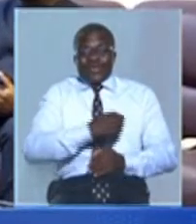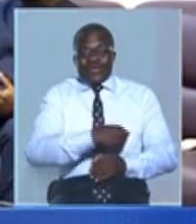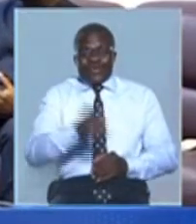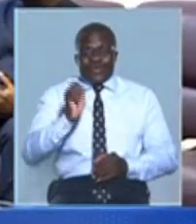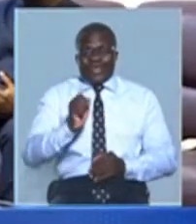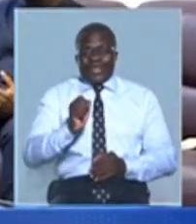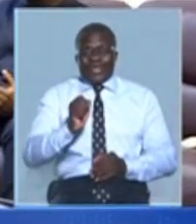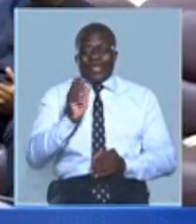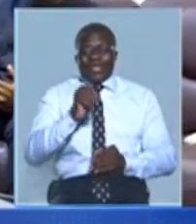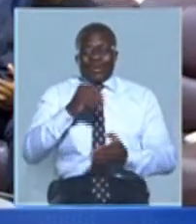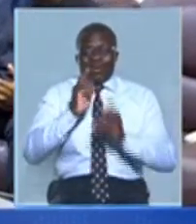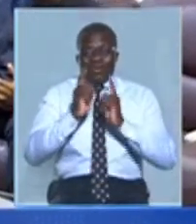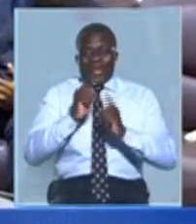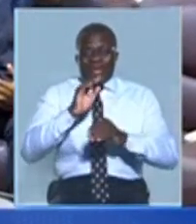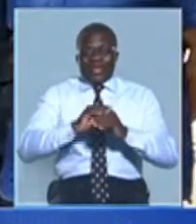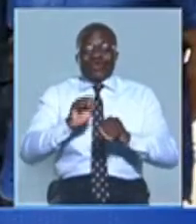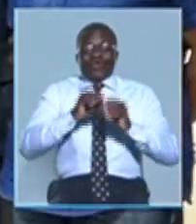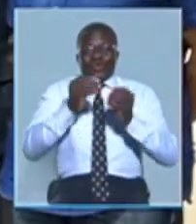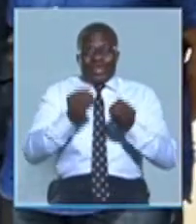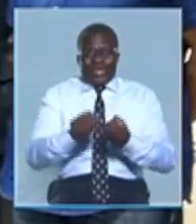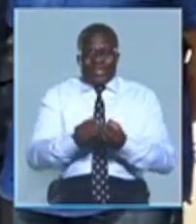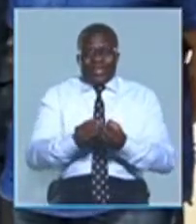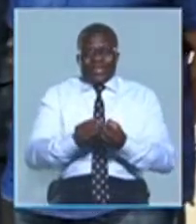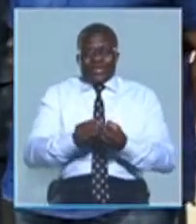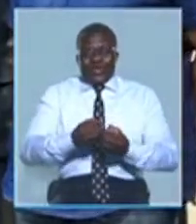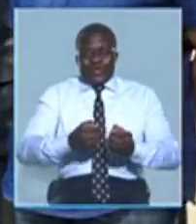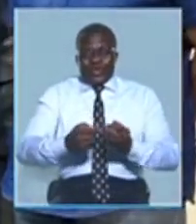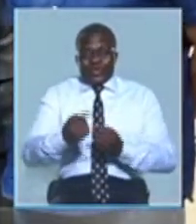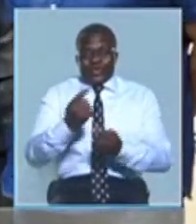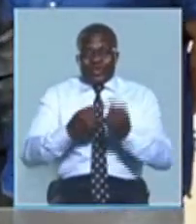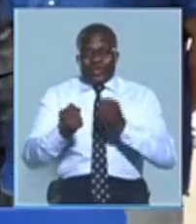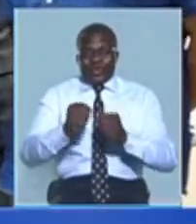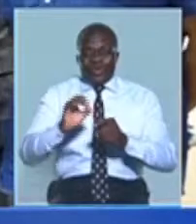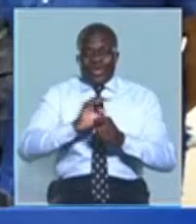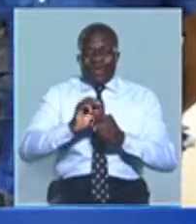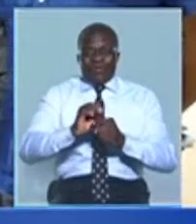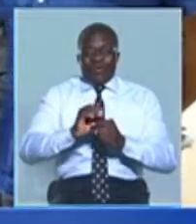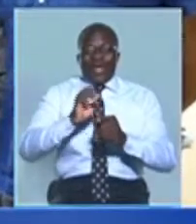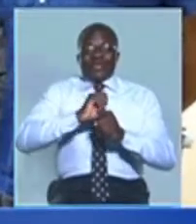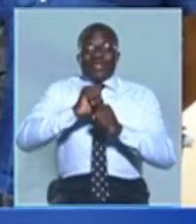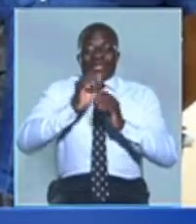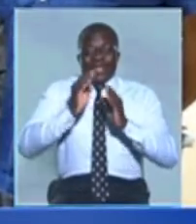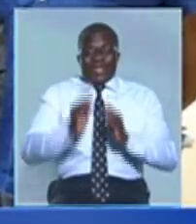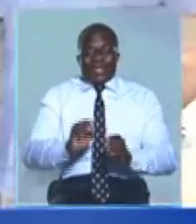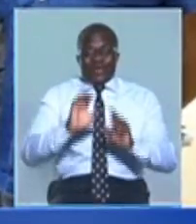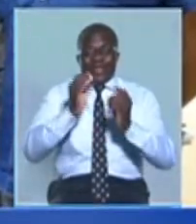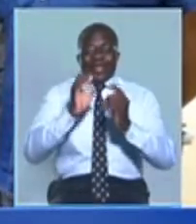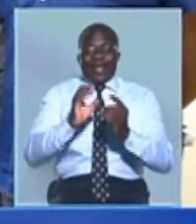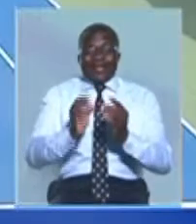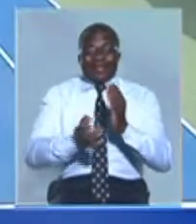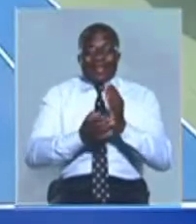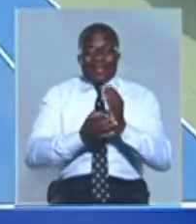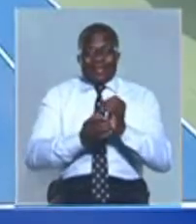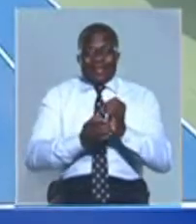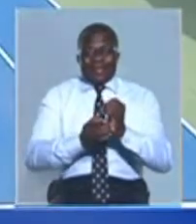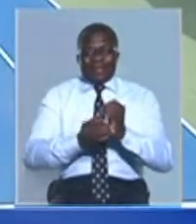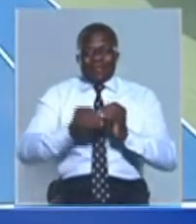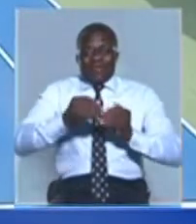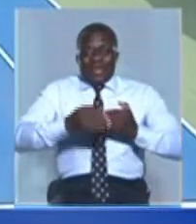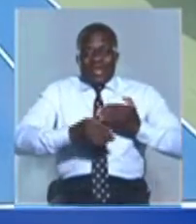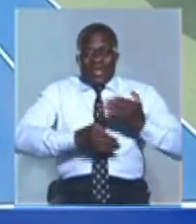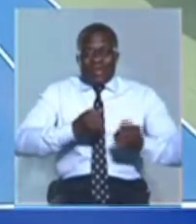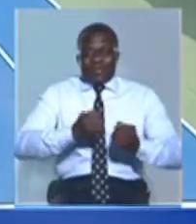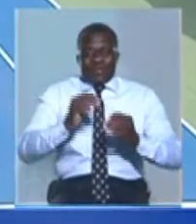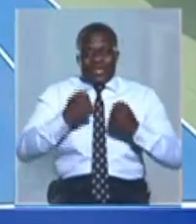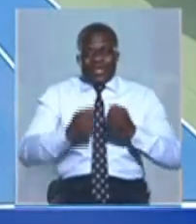met aussi l'accent sur l'organisation des tournois, la formation des entraîneurs et cadres techniques. L'ambition